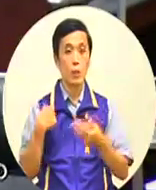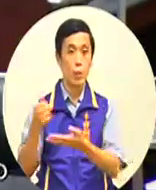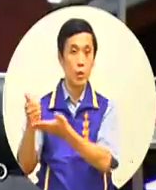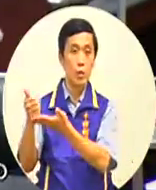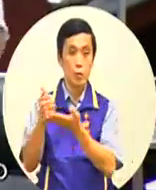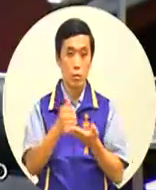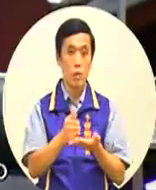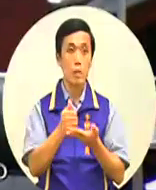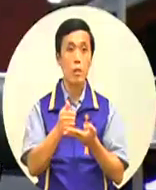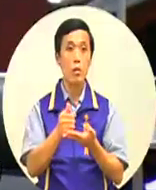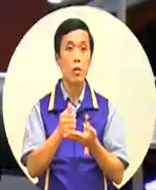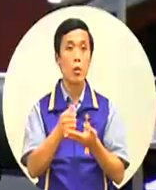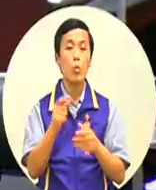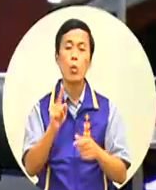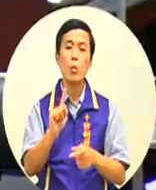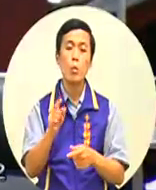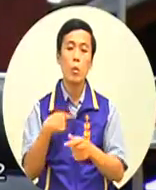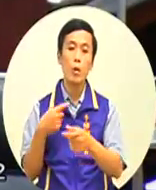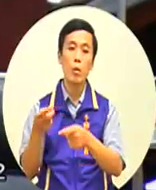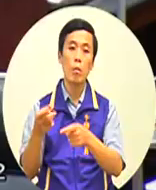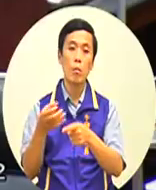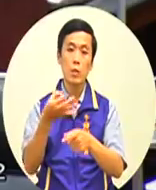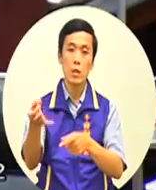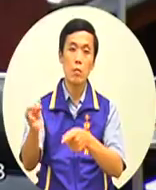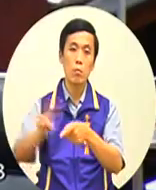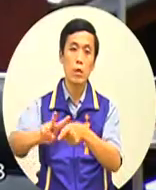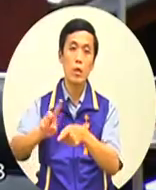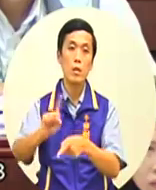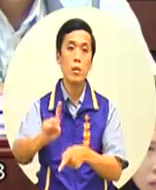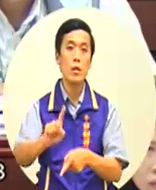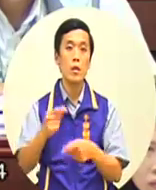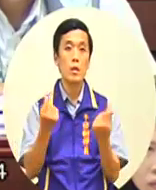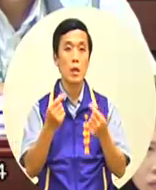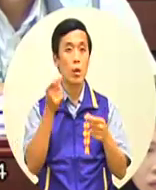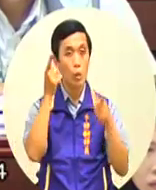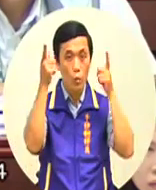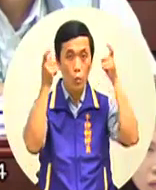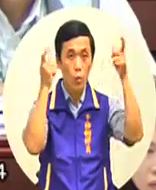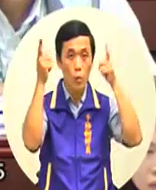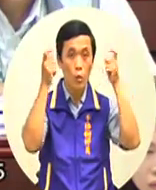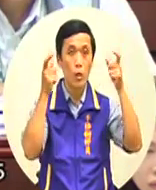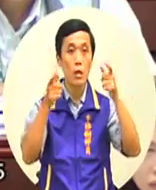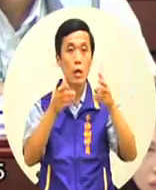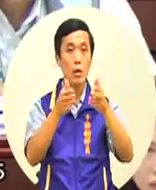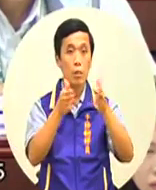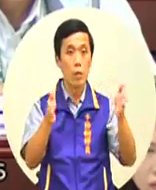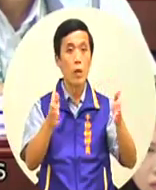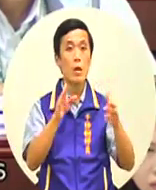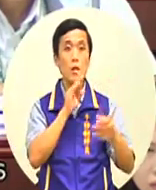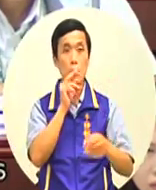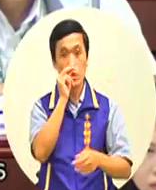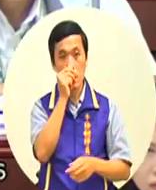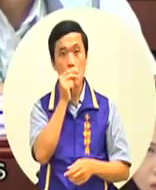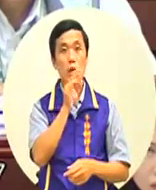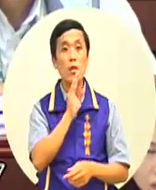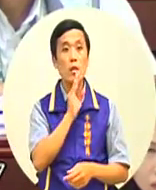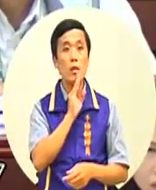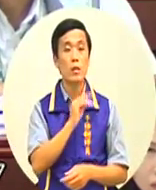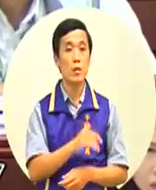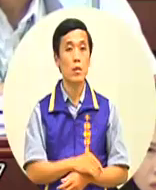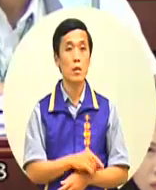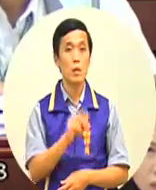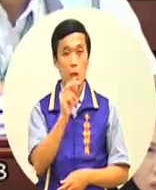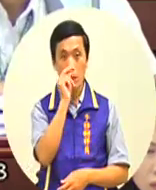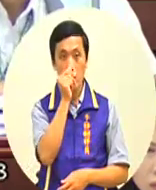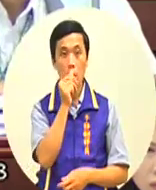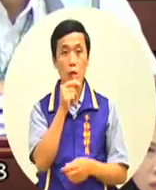来，为什么该先买钱哦？你？ 咱头头就讲的，当然像过年这天，过年都是一个特别的日子，啊，特别日子，伊特别